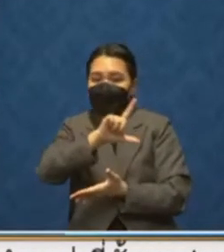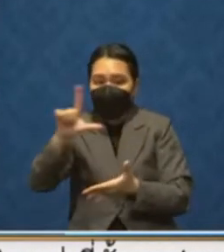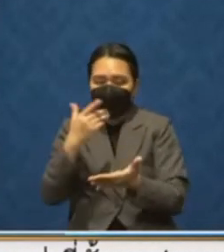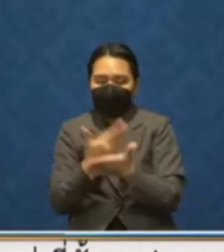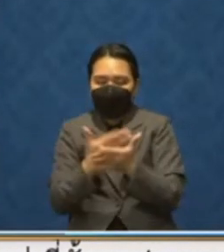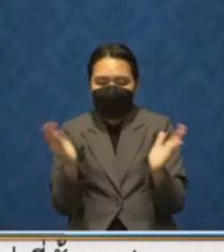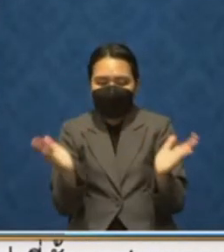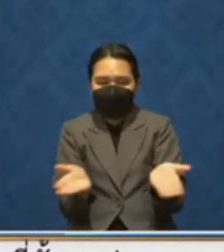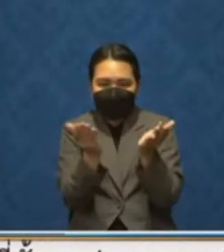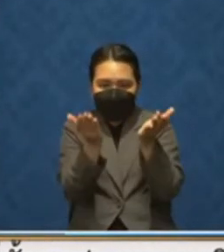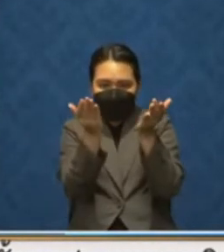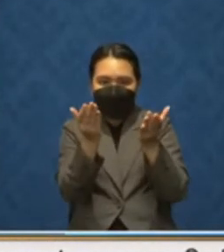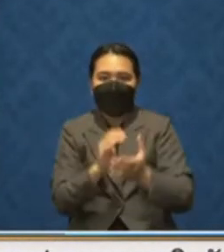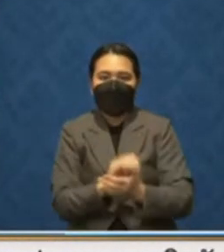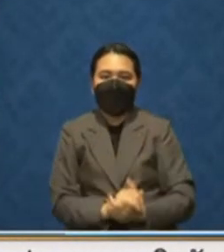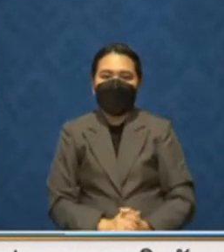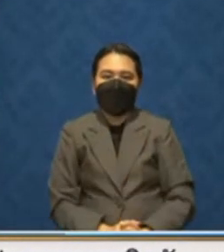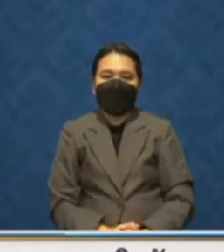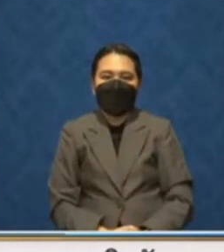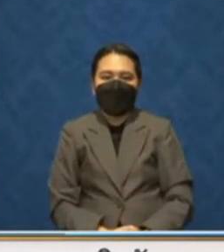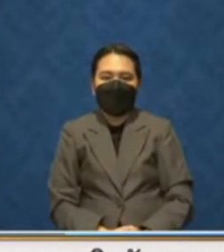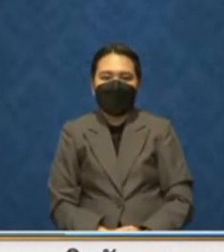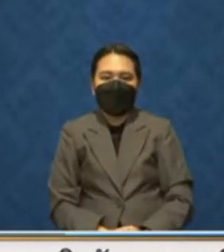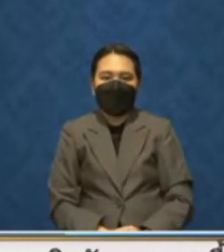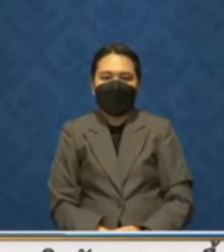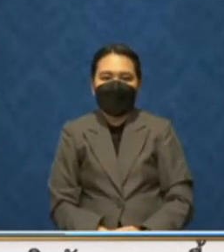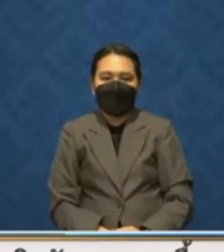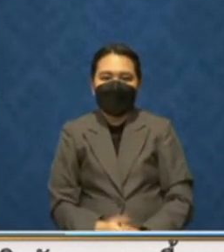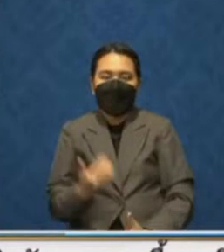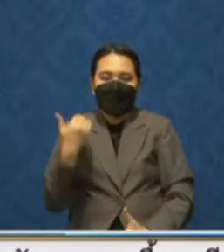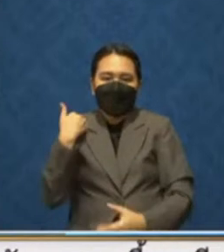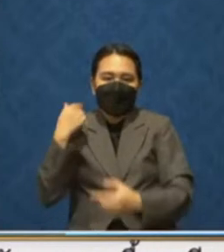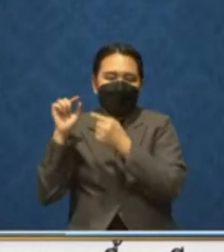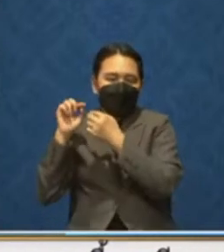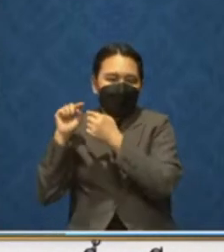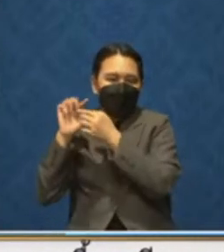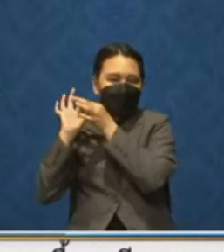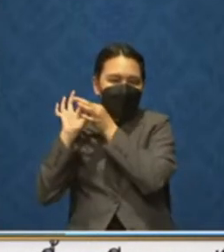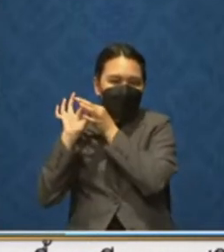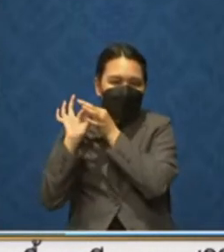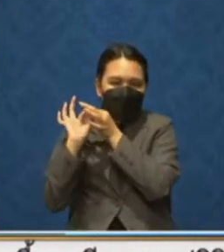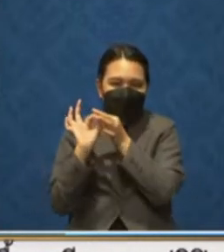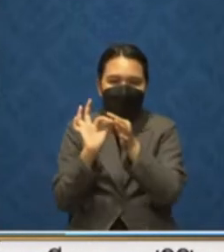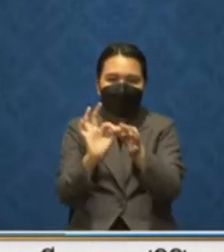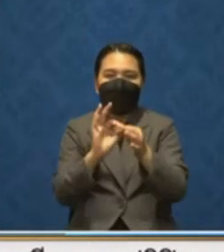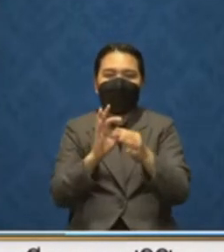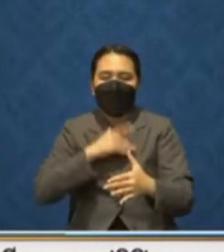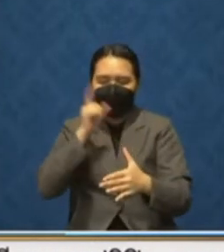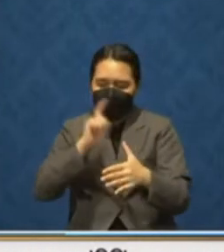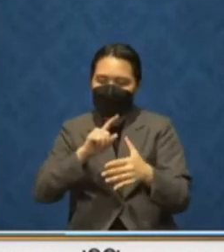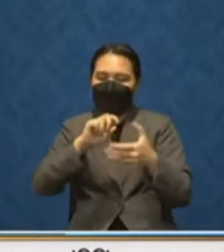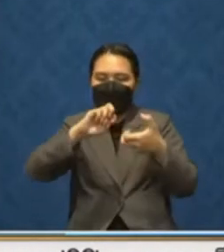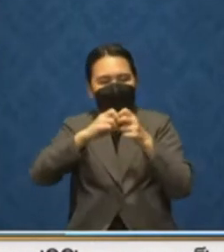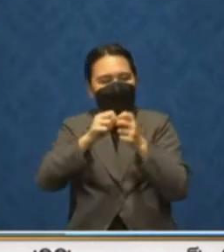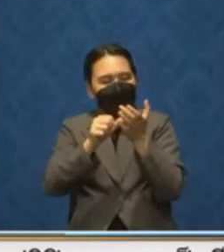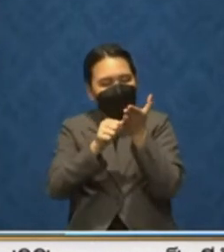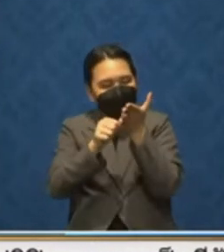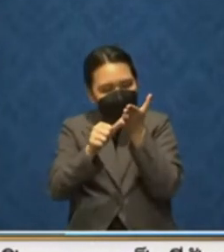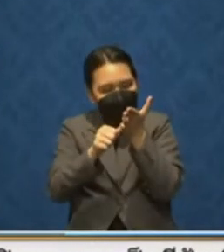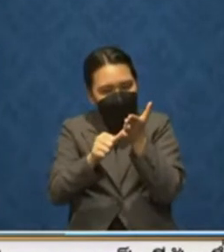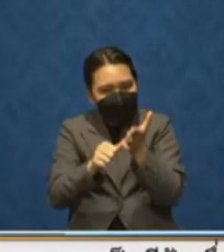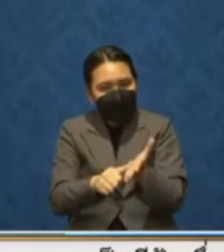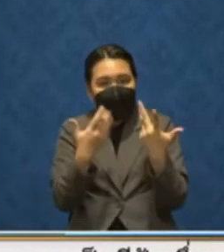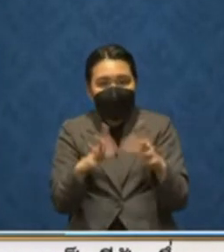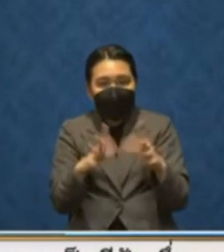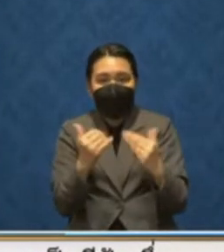ผมก็บางอย่างเงี้ยนะส่งกันมาต่อมาเรื่อยๆนะผมก็จะเป็นต้องแก้ไขนะครับซึ่งในการฟื้นฟู